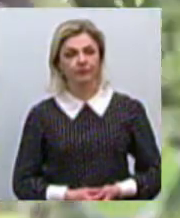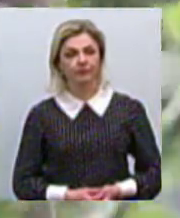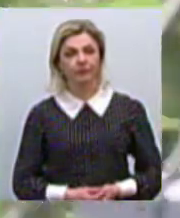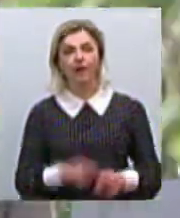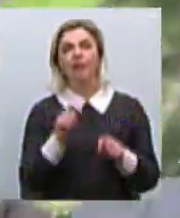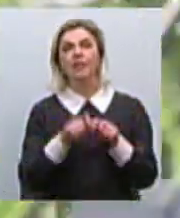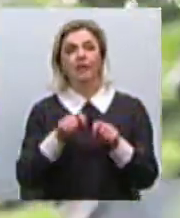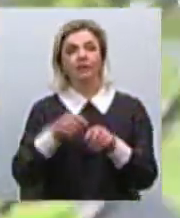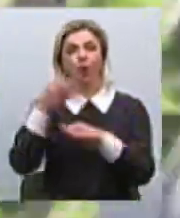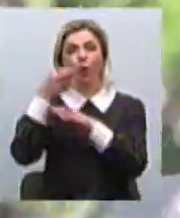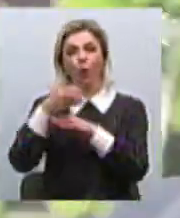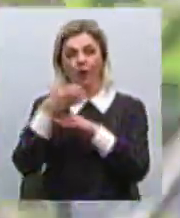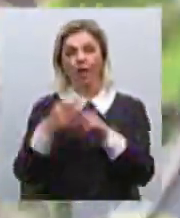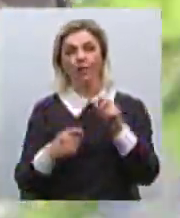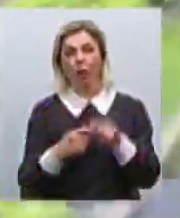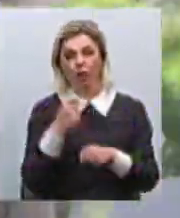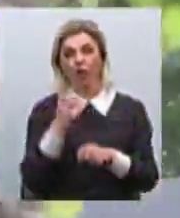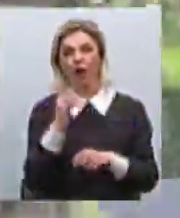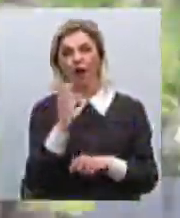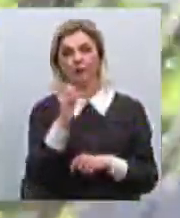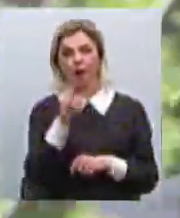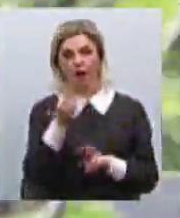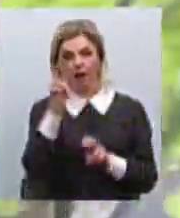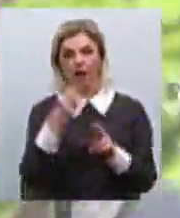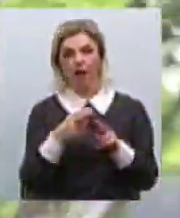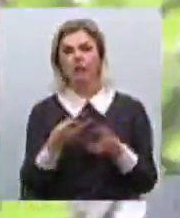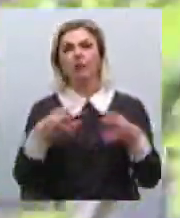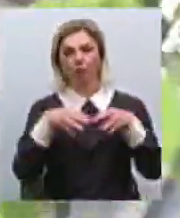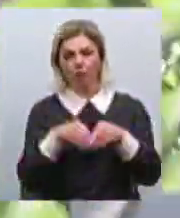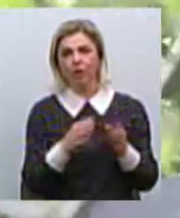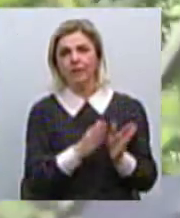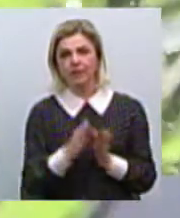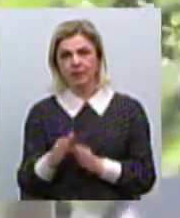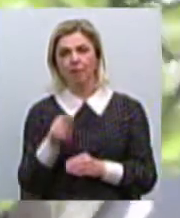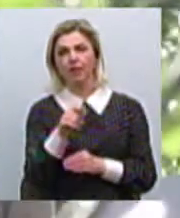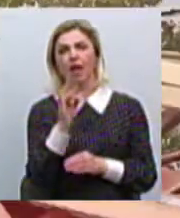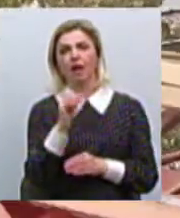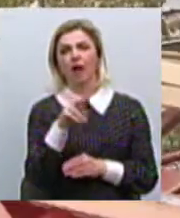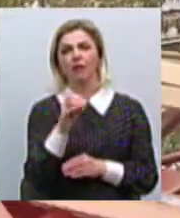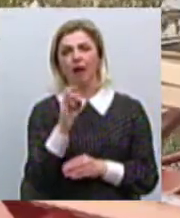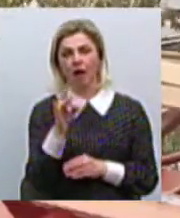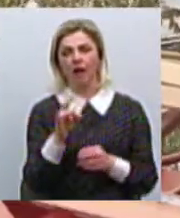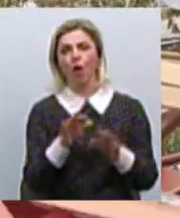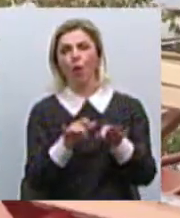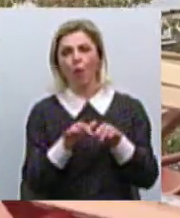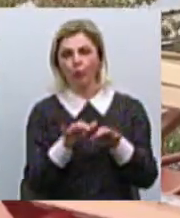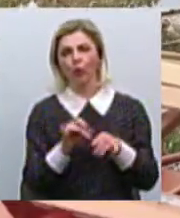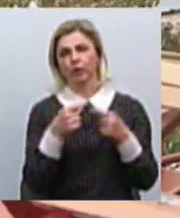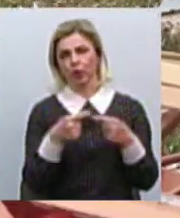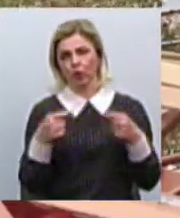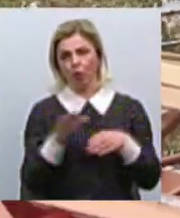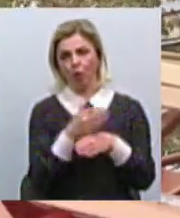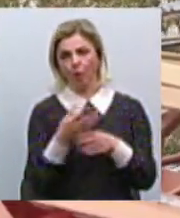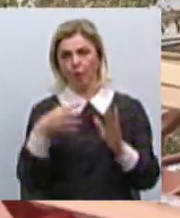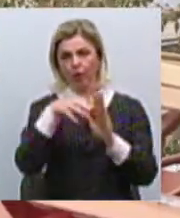Тестовий комплекс фіксації порушень «Каскад» – це замкнена система, в складі якої є камера, радар, промисловий комп'ютер та сумісні компоненти, що дозволяють